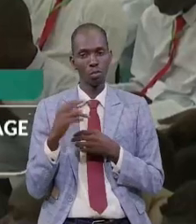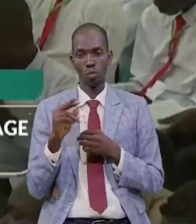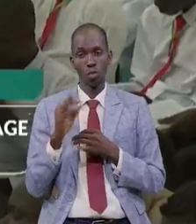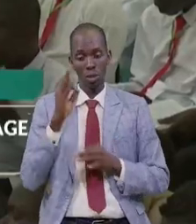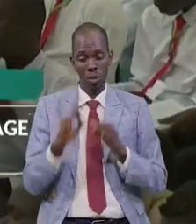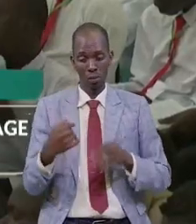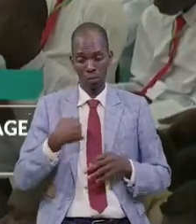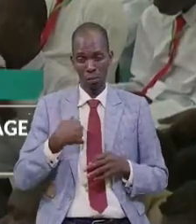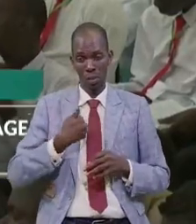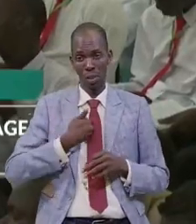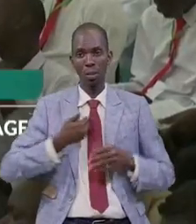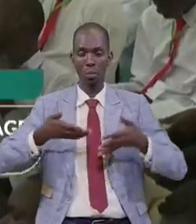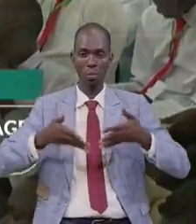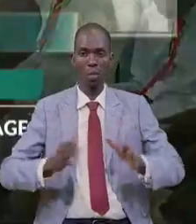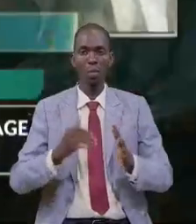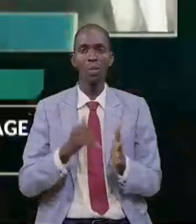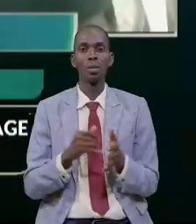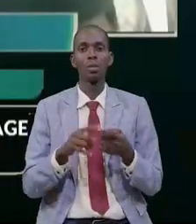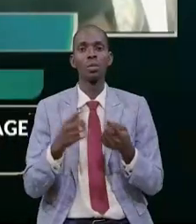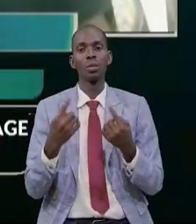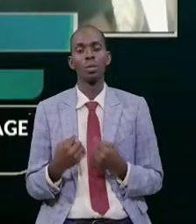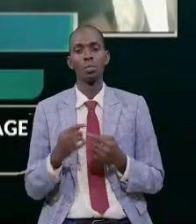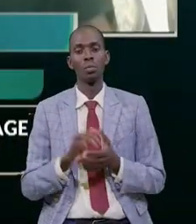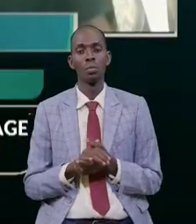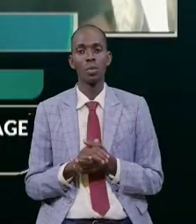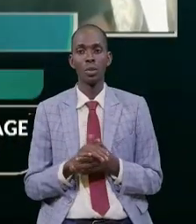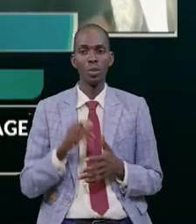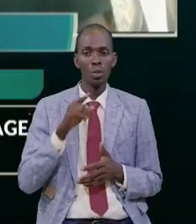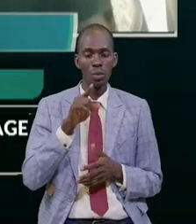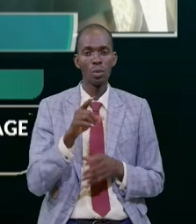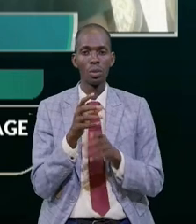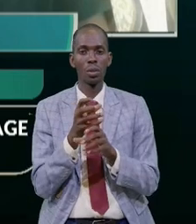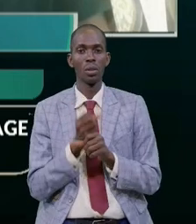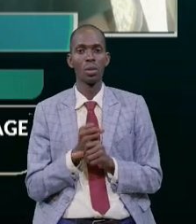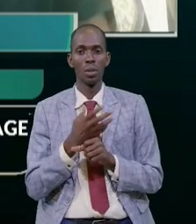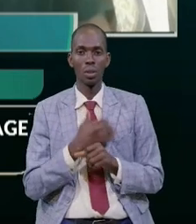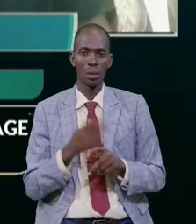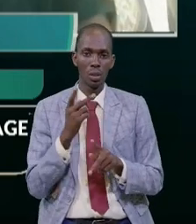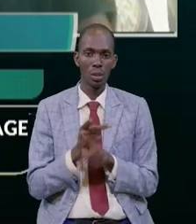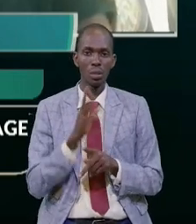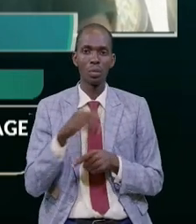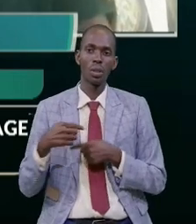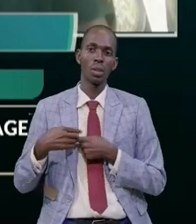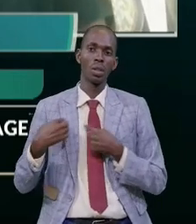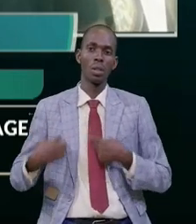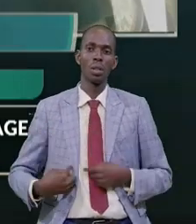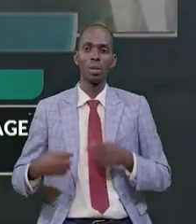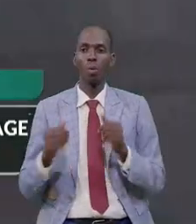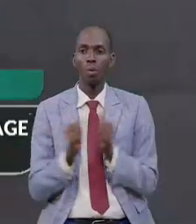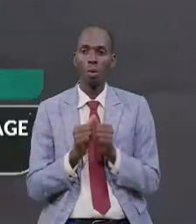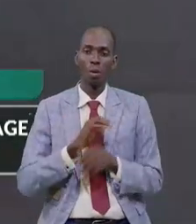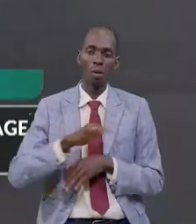je leur permets cela tu dois garder préserveron donc avec